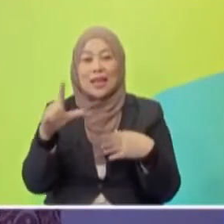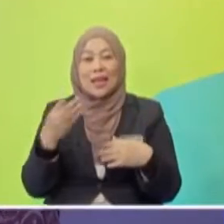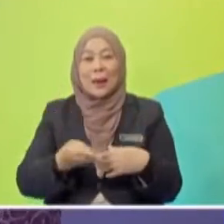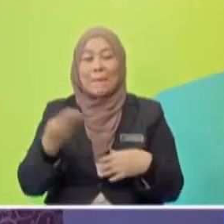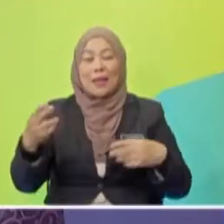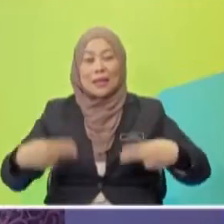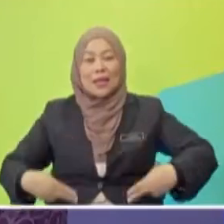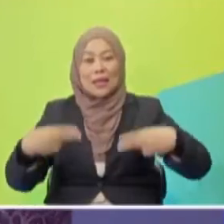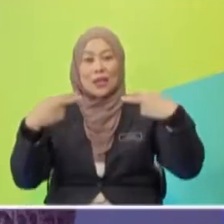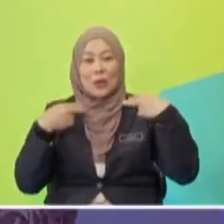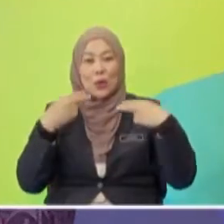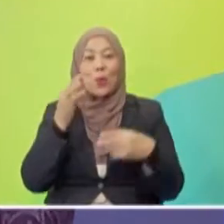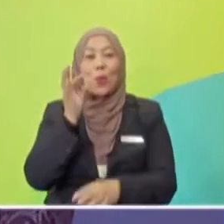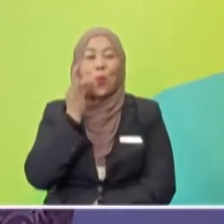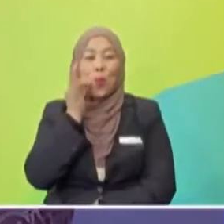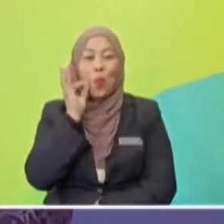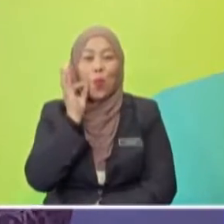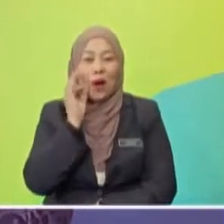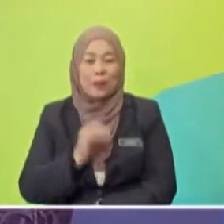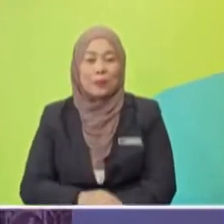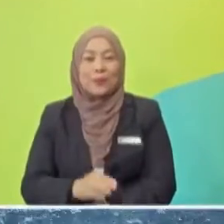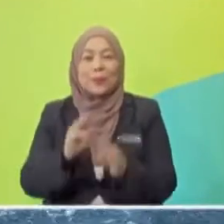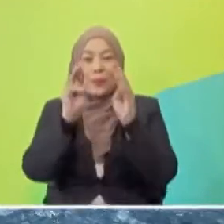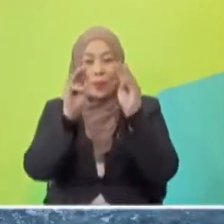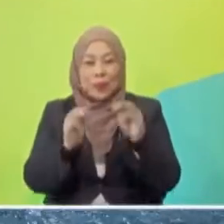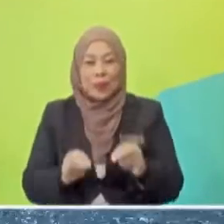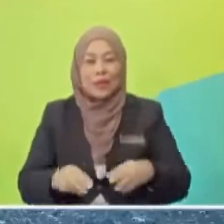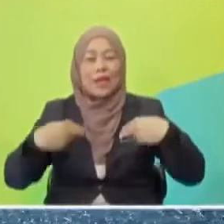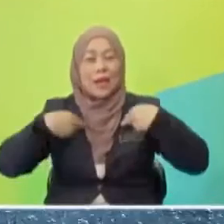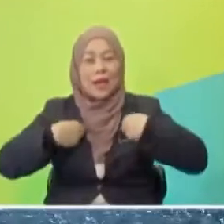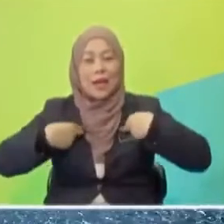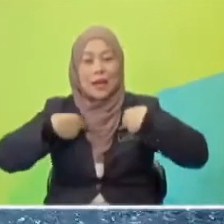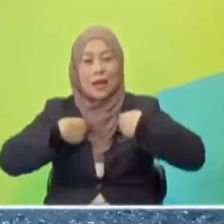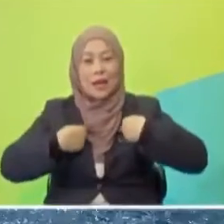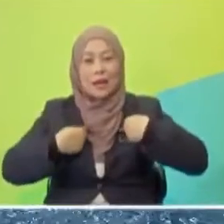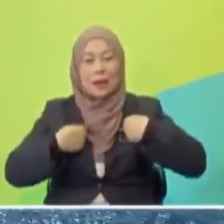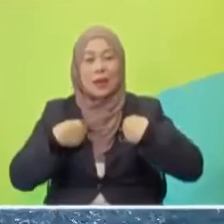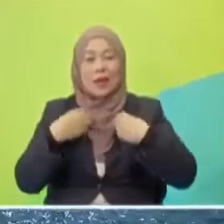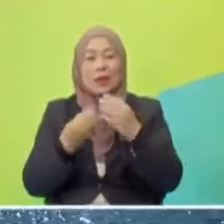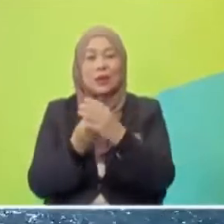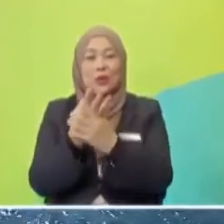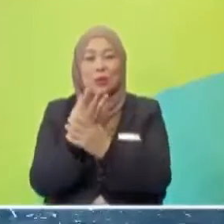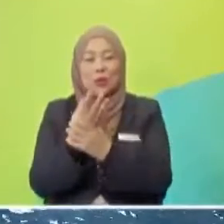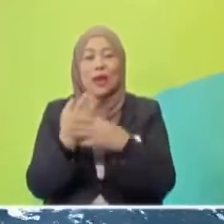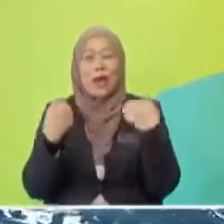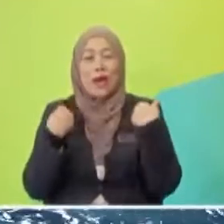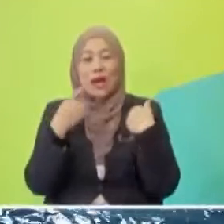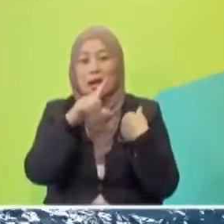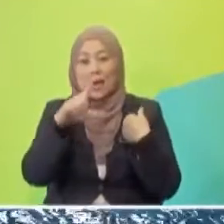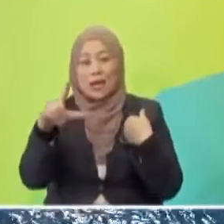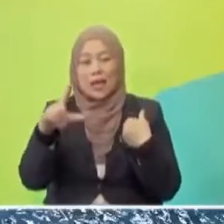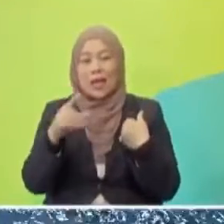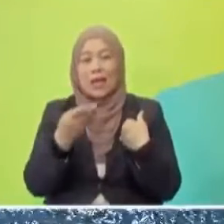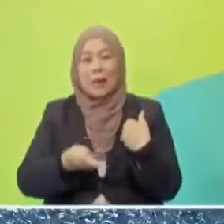Kita lihat manusia Taiwan dan tumbuhan adalah benda hidup